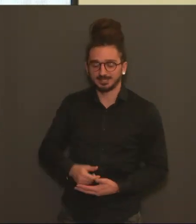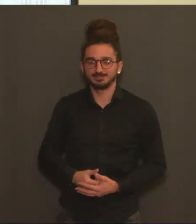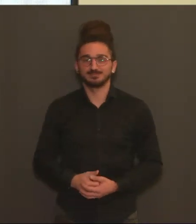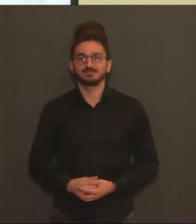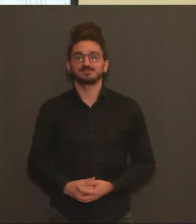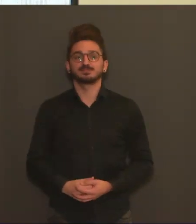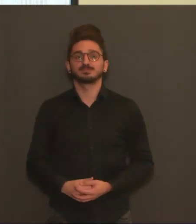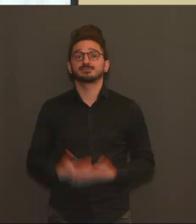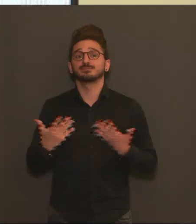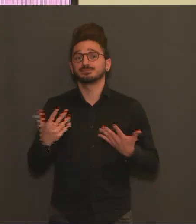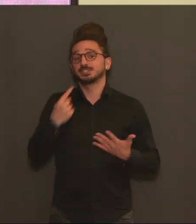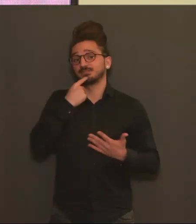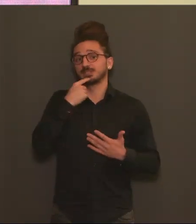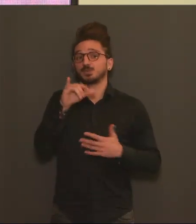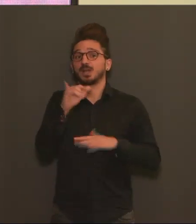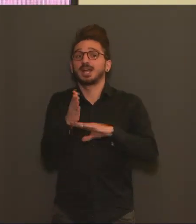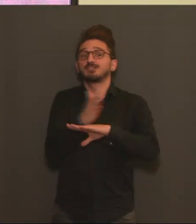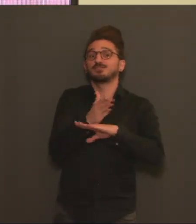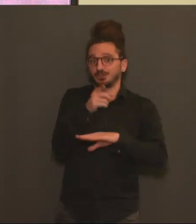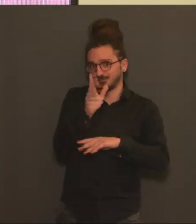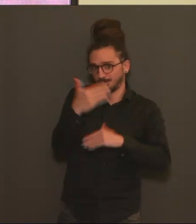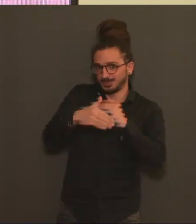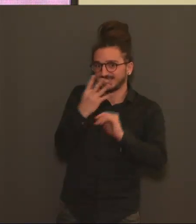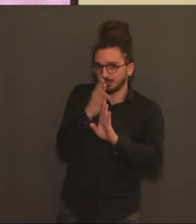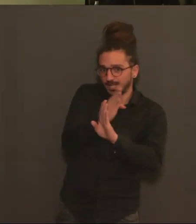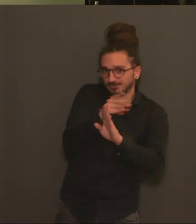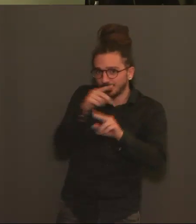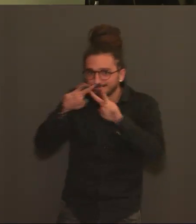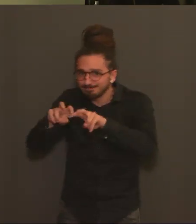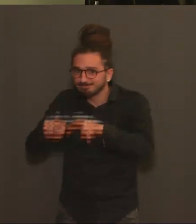données. Merci pour votre attention et bon week-end.